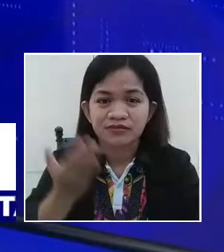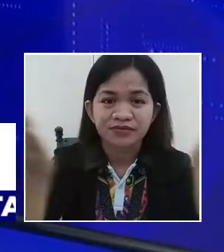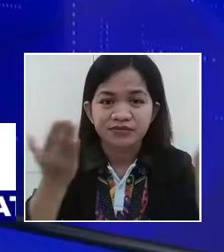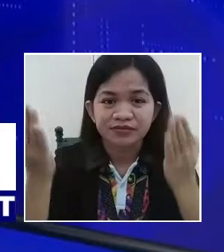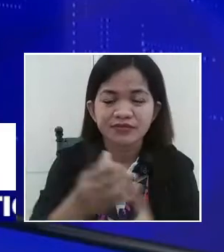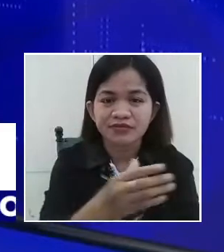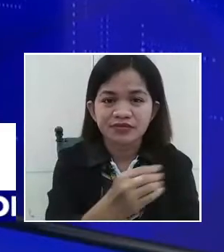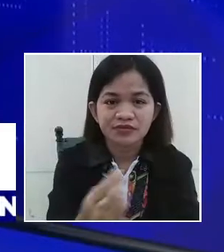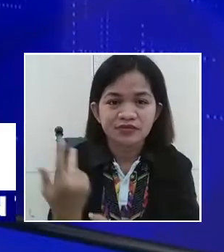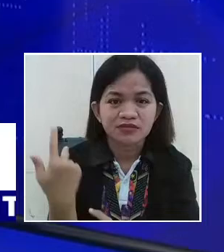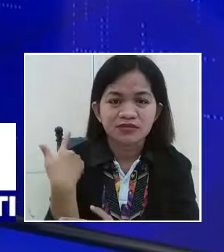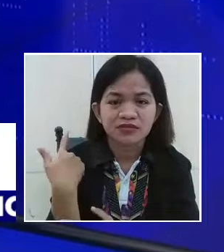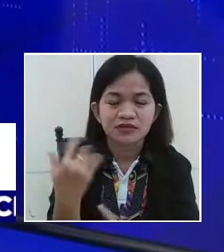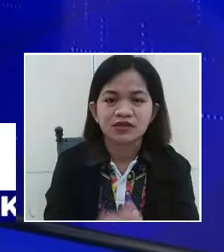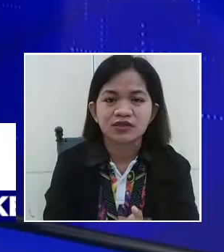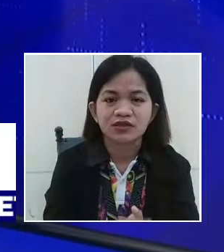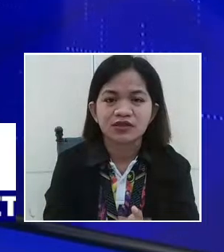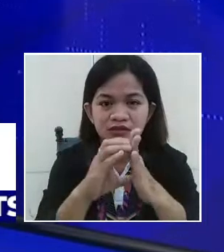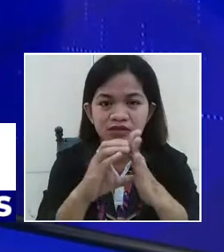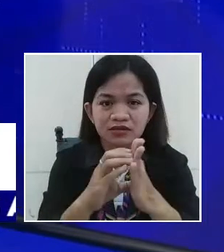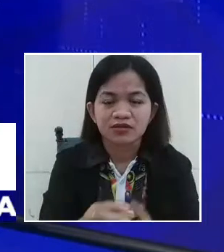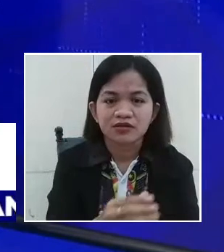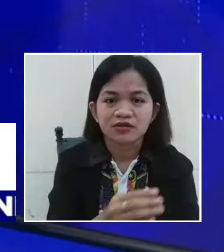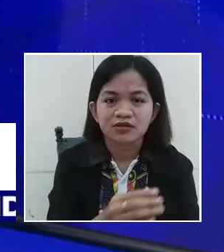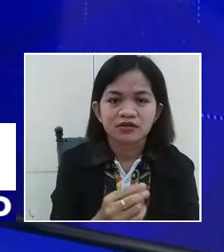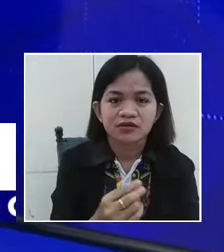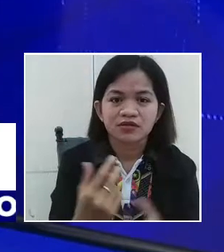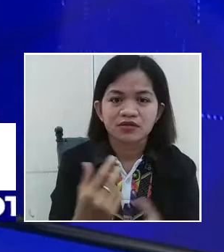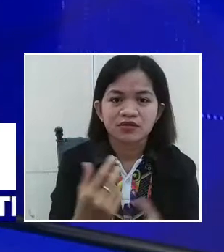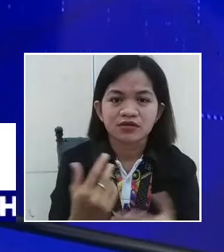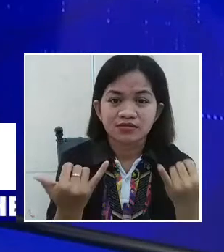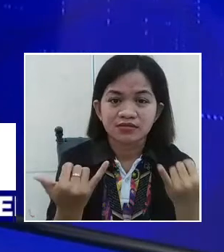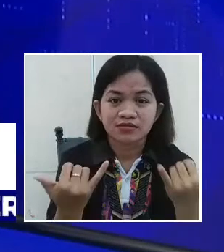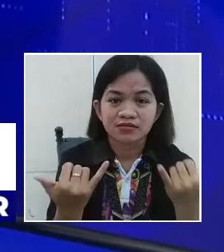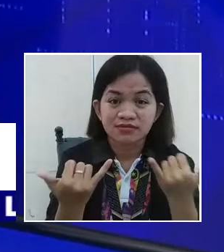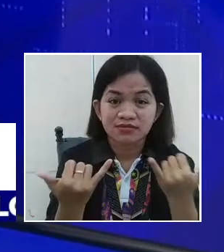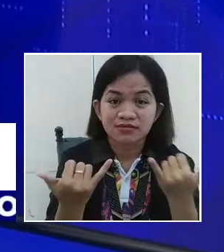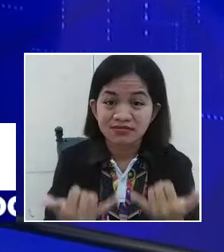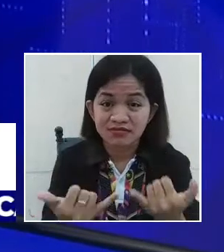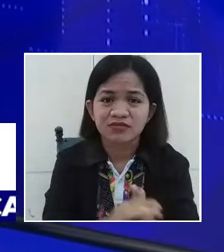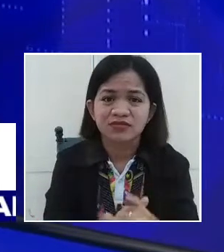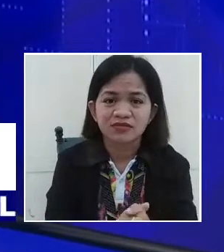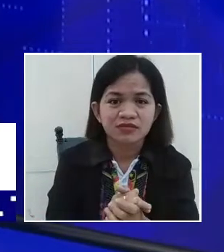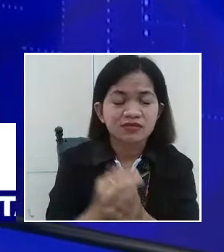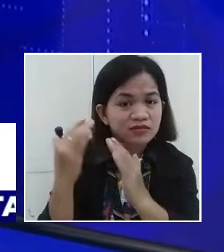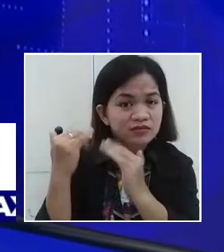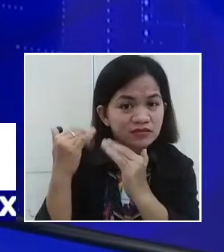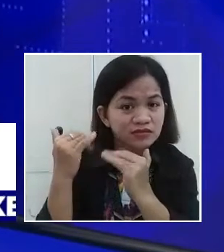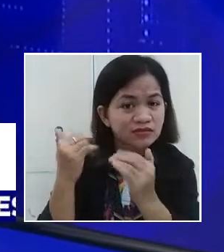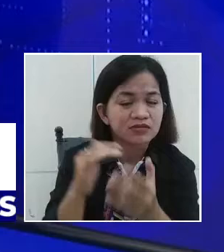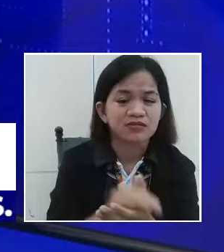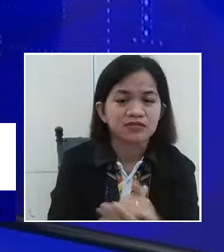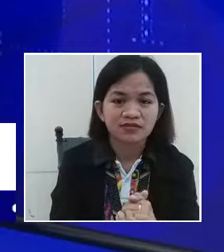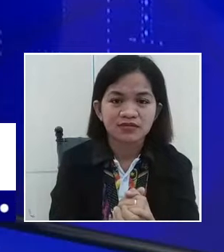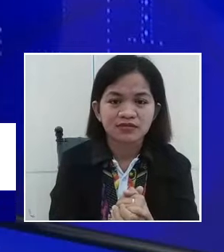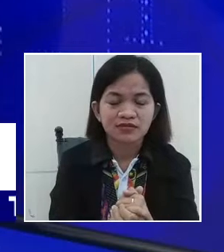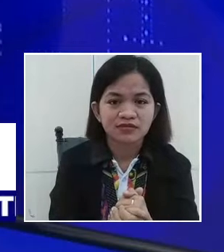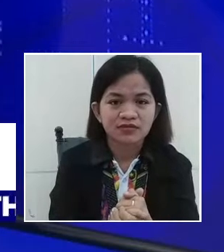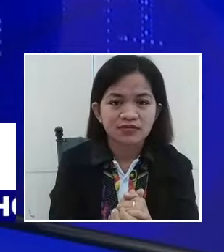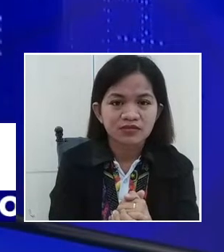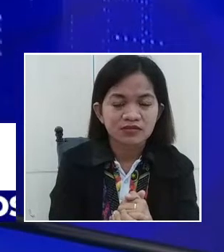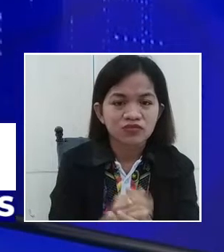municipality. So, no exemptions ho yan sana na ang ang mangyayari kapag mayroong ganong